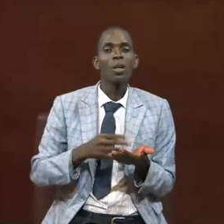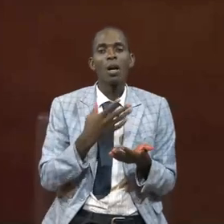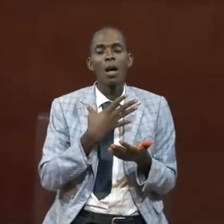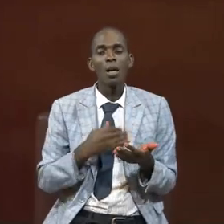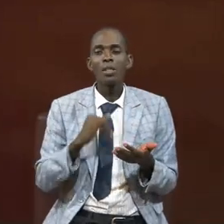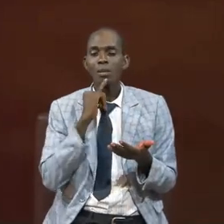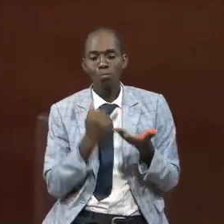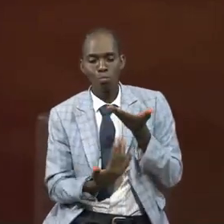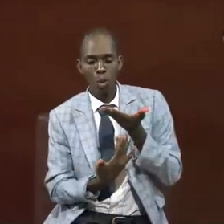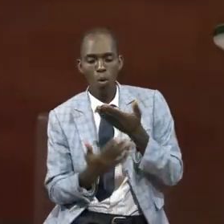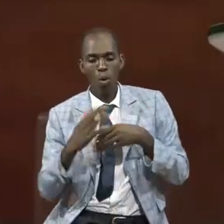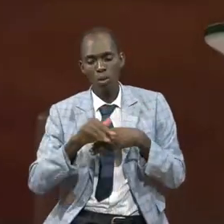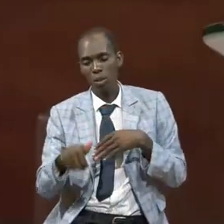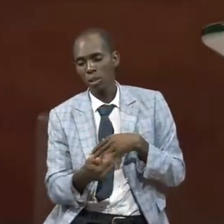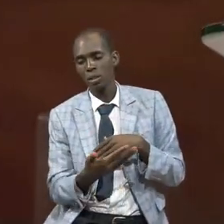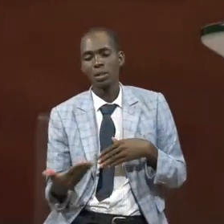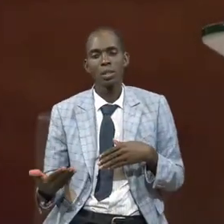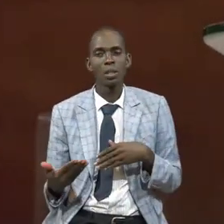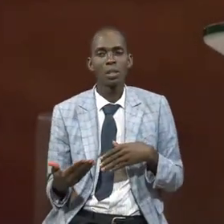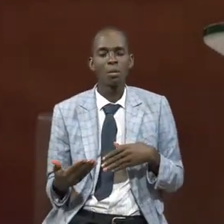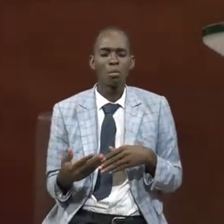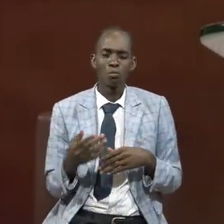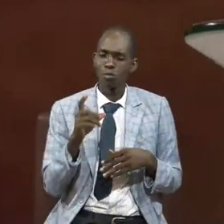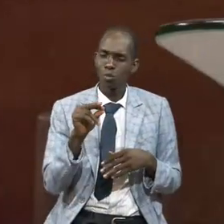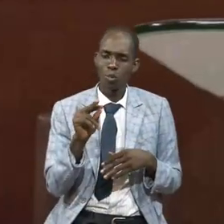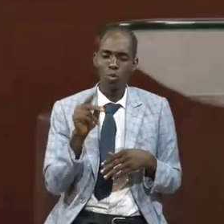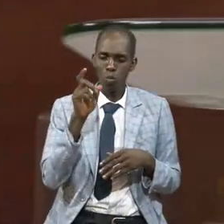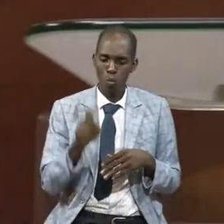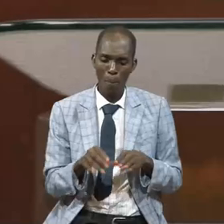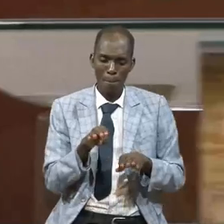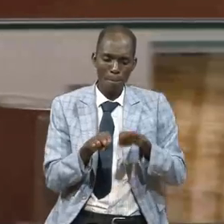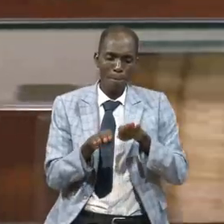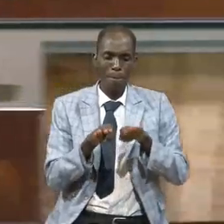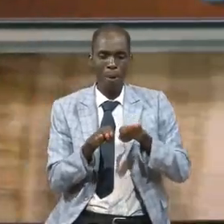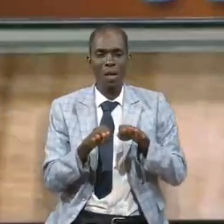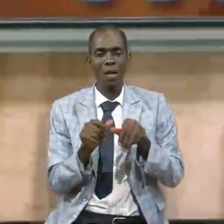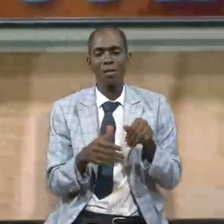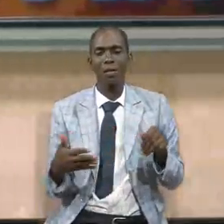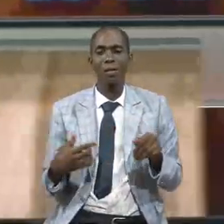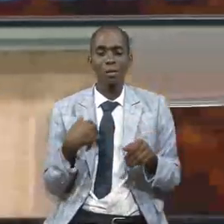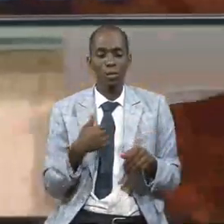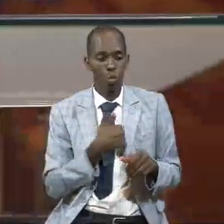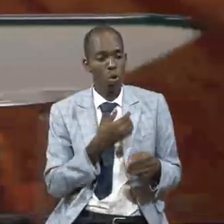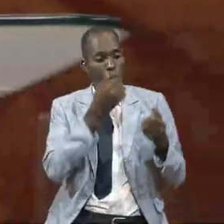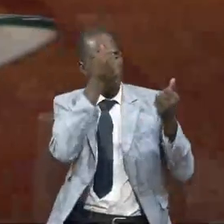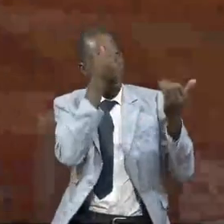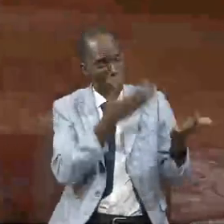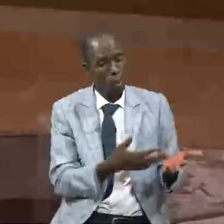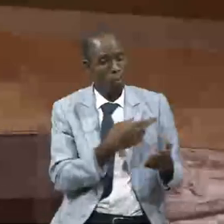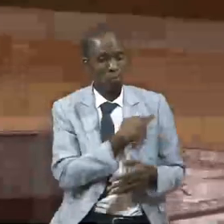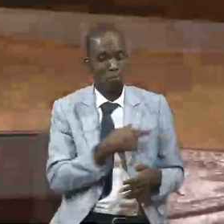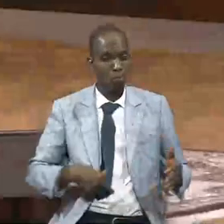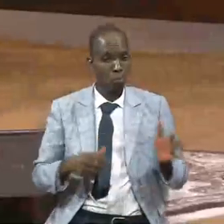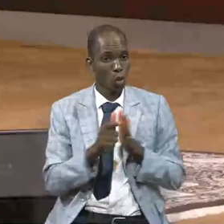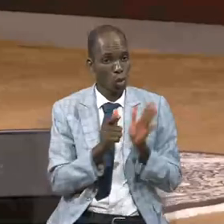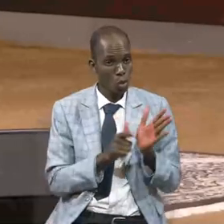et qui est souillé à l'autre côté. Équilibrer tout. Nous accomplissons la loi royale,